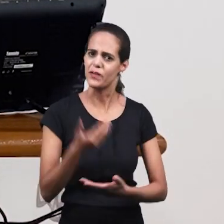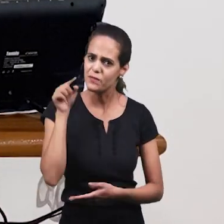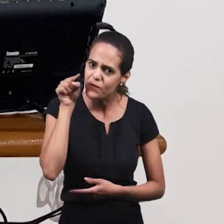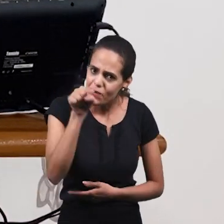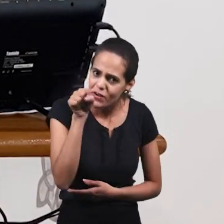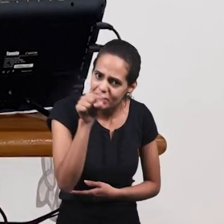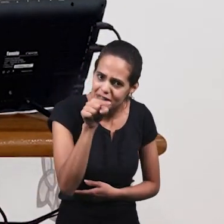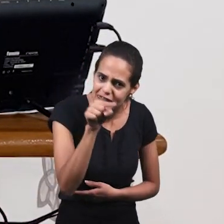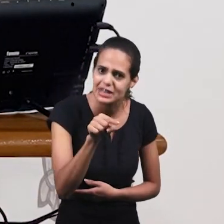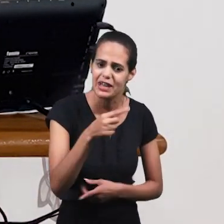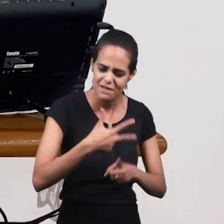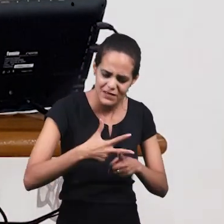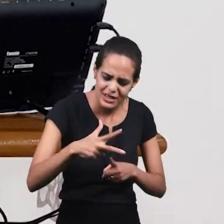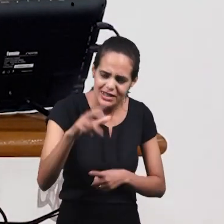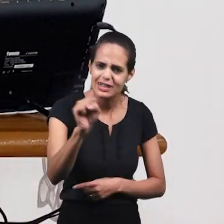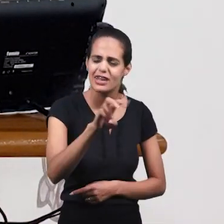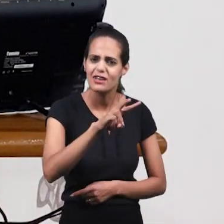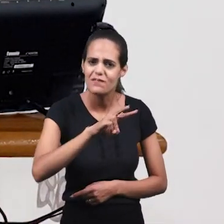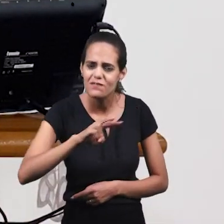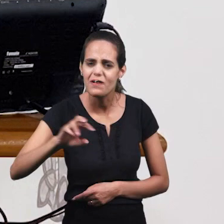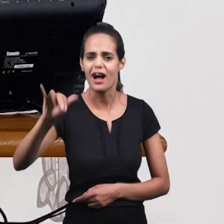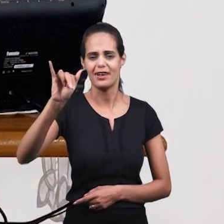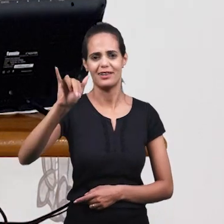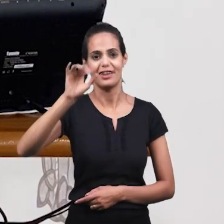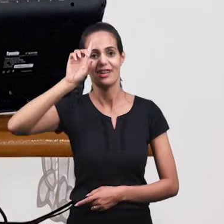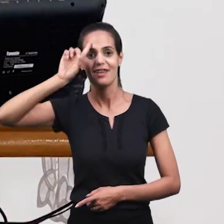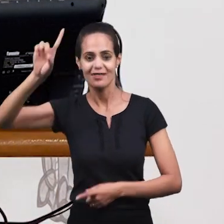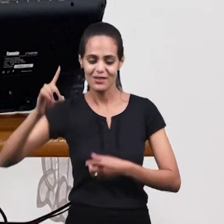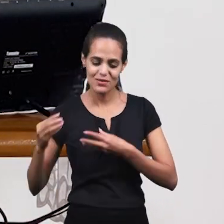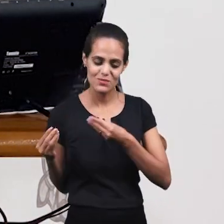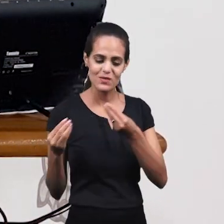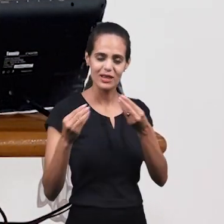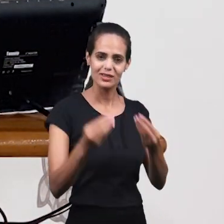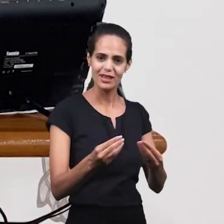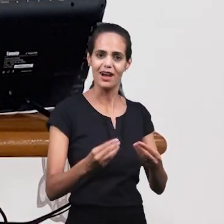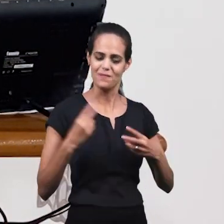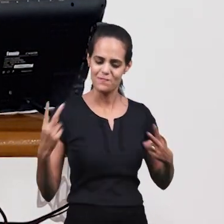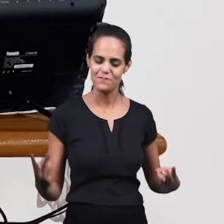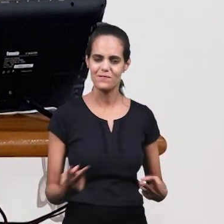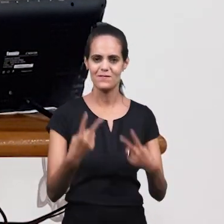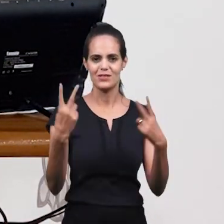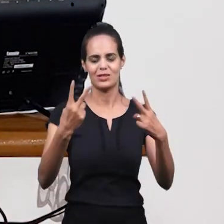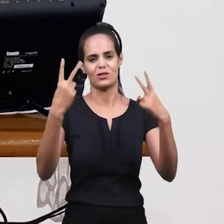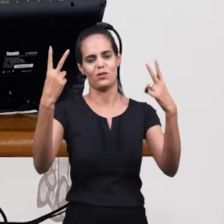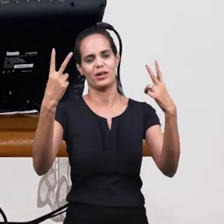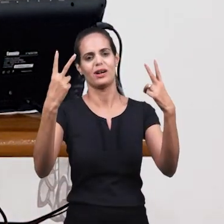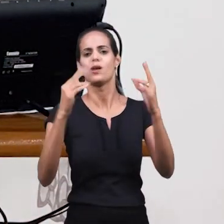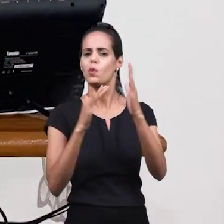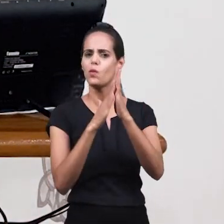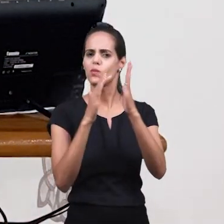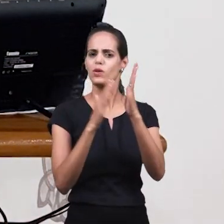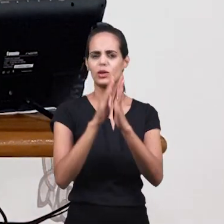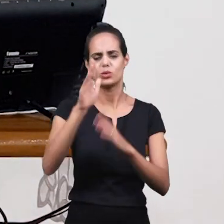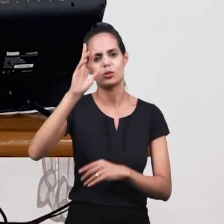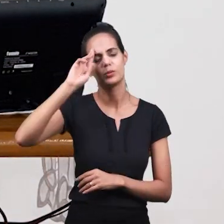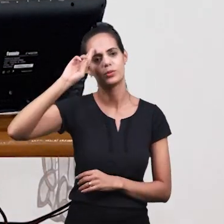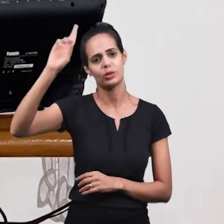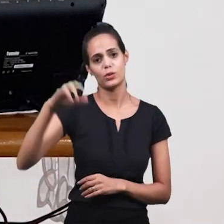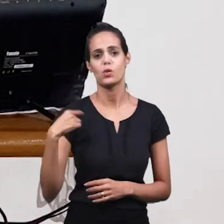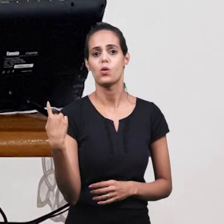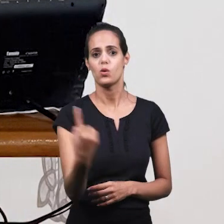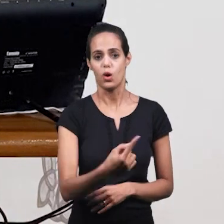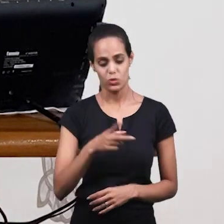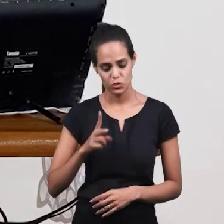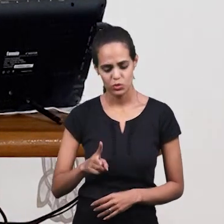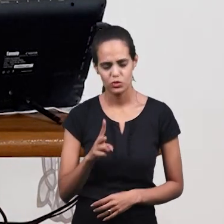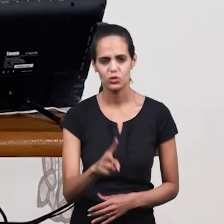Seigneur. Donc mes frères, nous devons continuer fermes dans la marche, en marchant, car le salut, elle est dynamique et est toujours dans